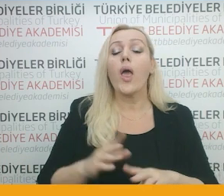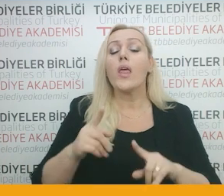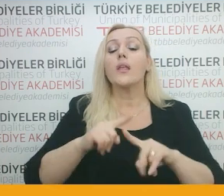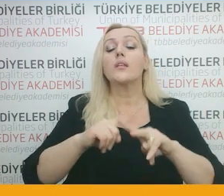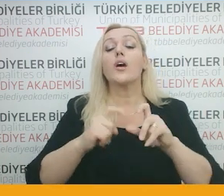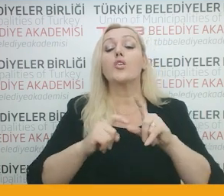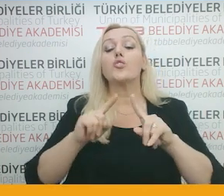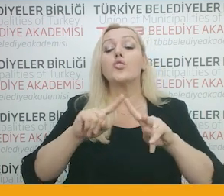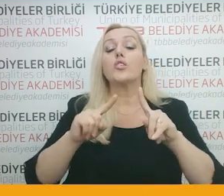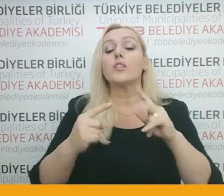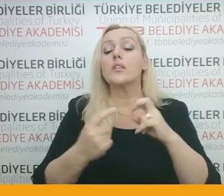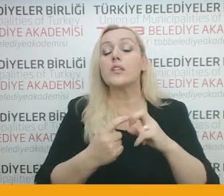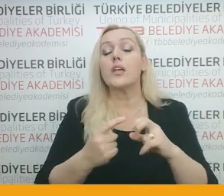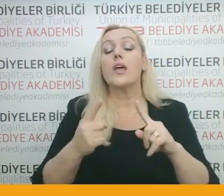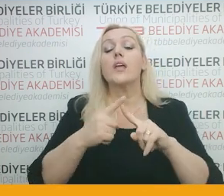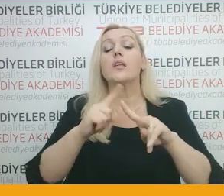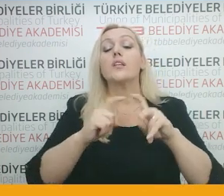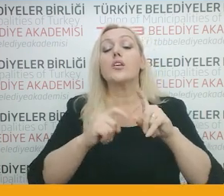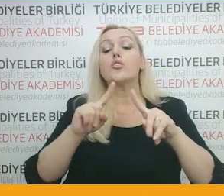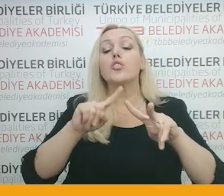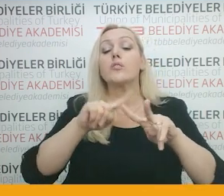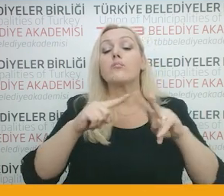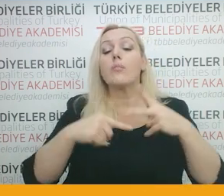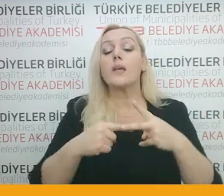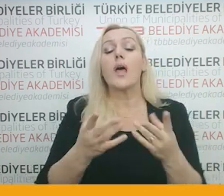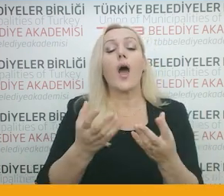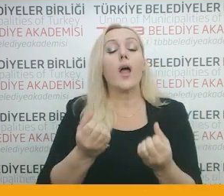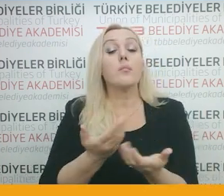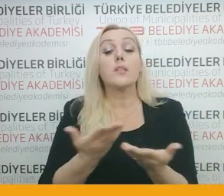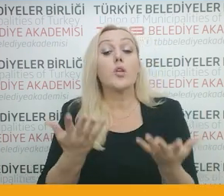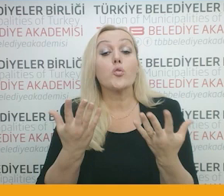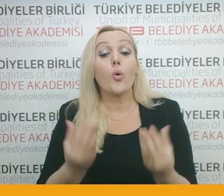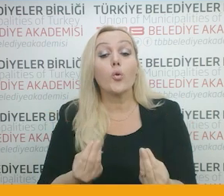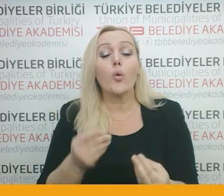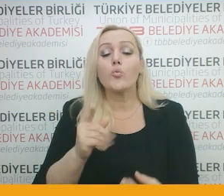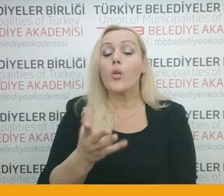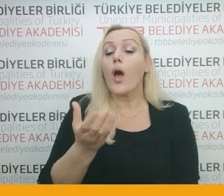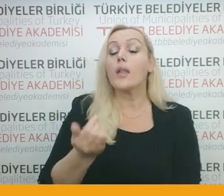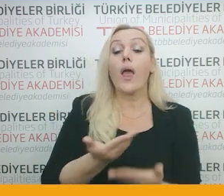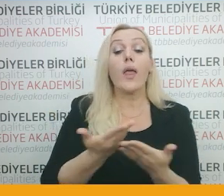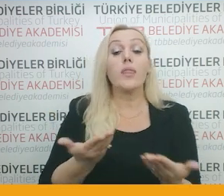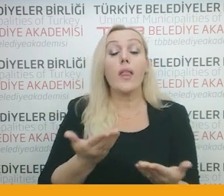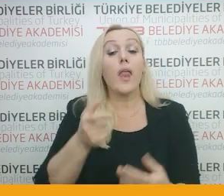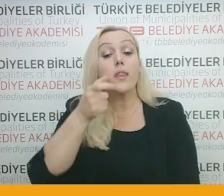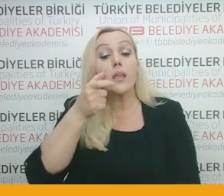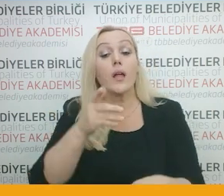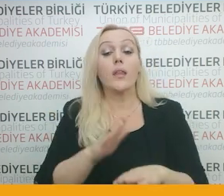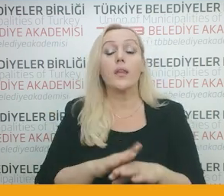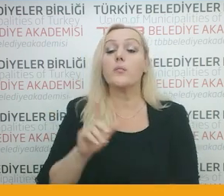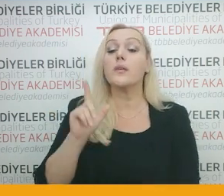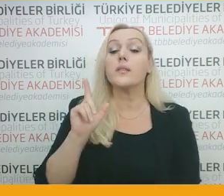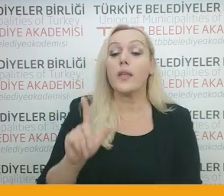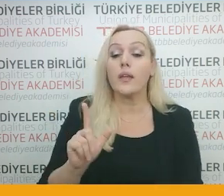Taşınır taşınmazın edinme yolları nelerdir? Bu taşınırlar ve taşınmazlar edinirken nelere dikkat edilmesi